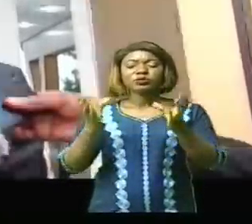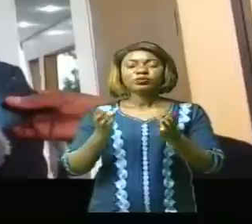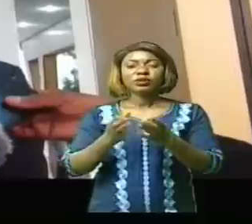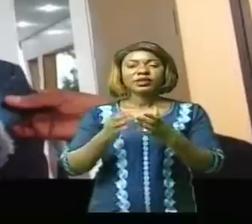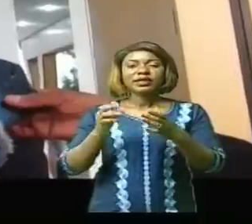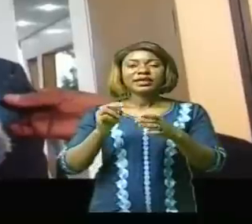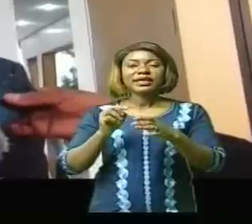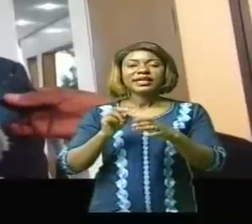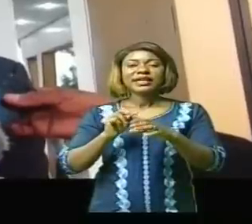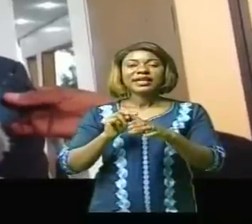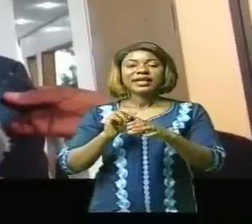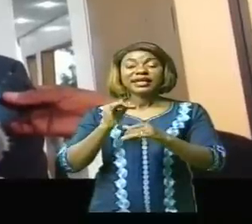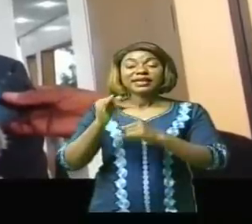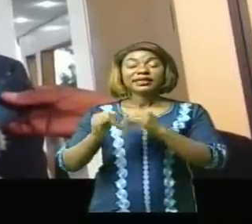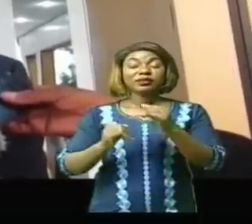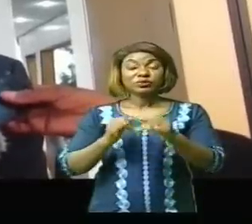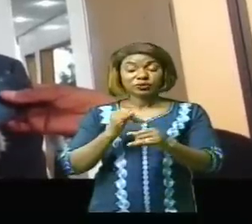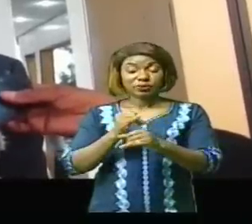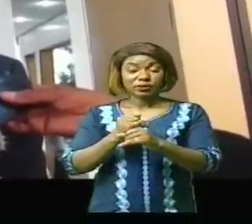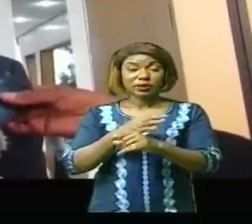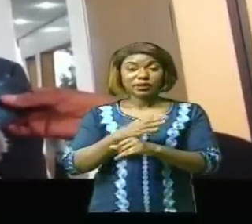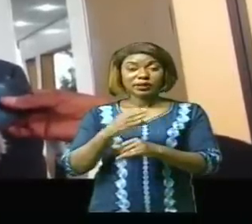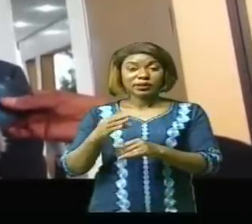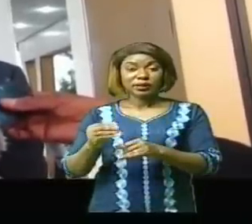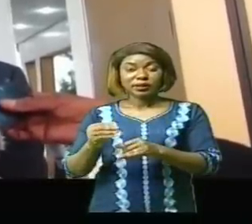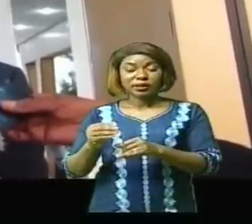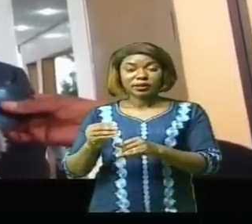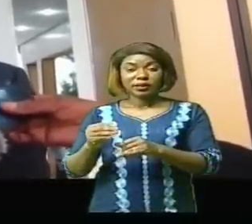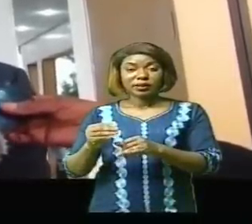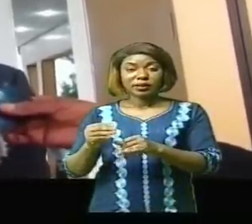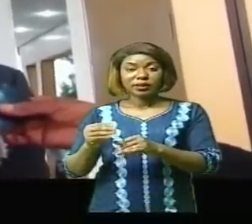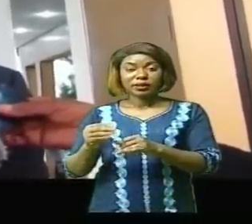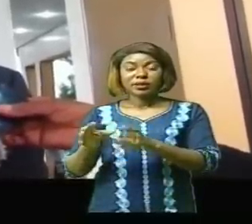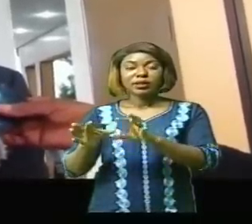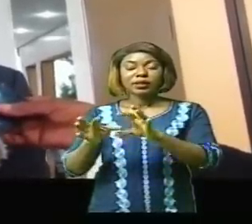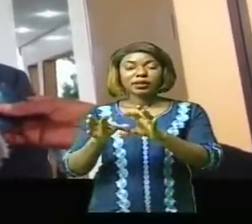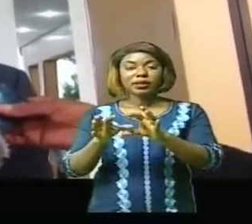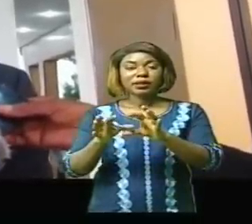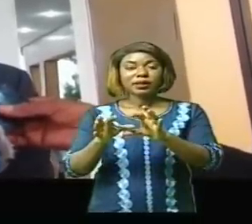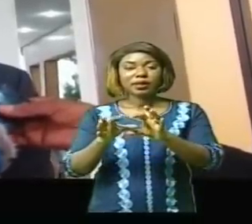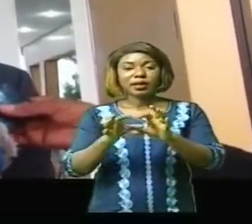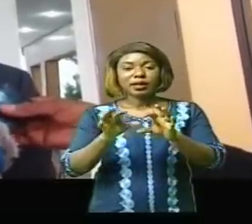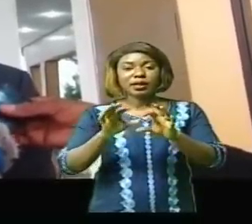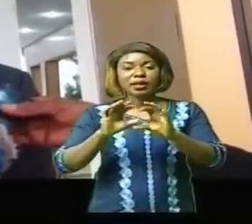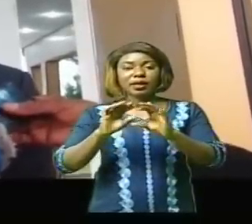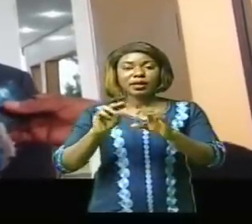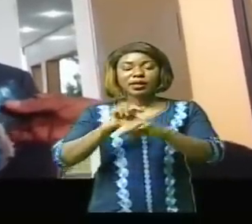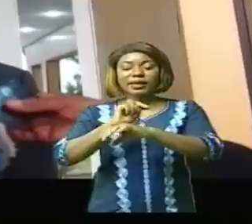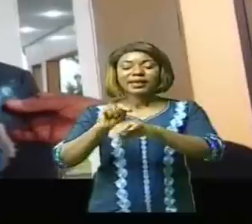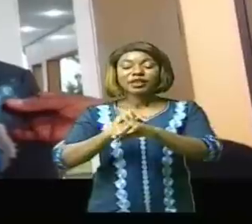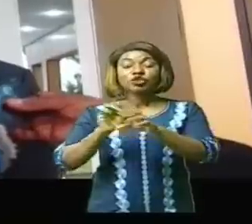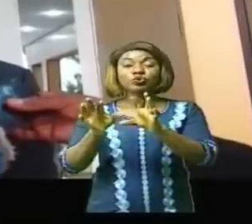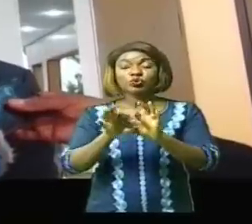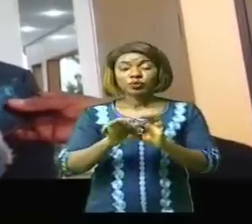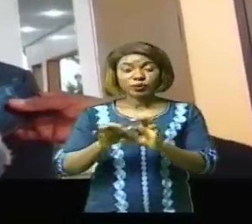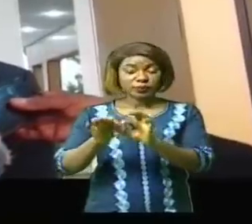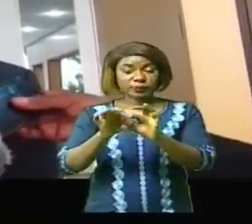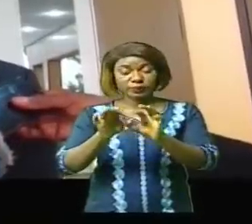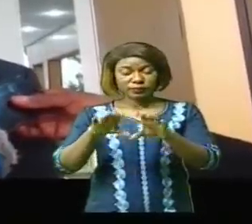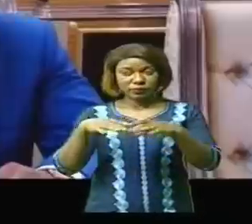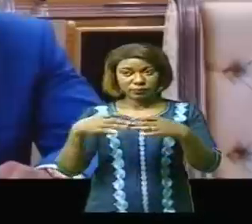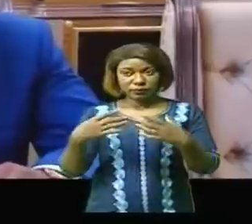internationale, y compris les Nations Unies, pourra renforcer notre